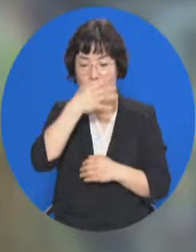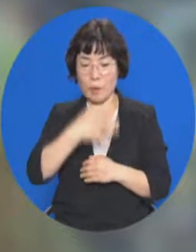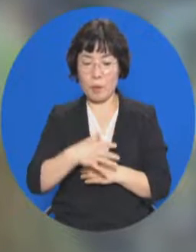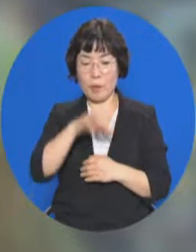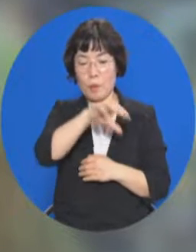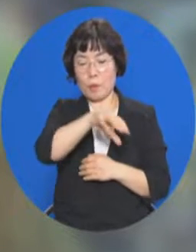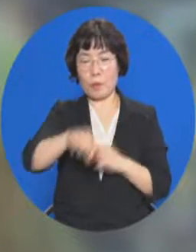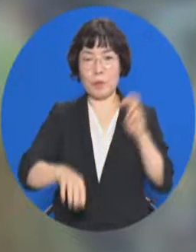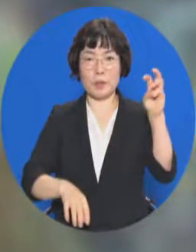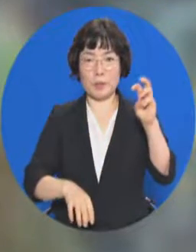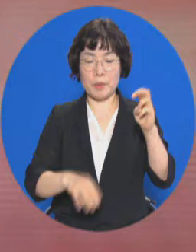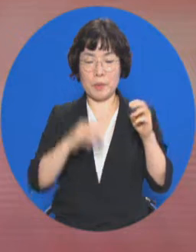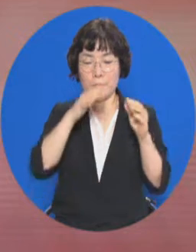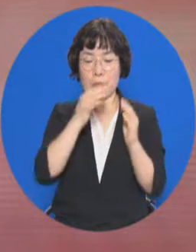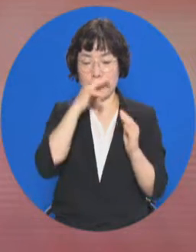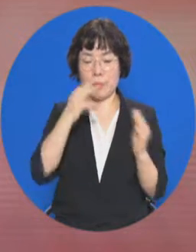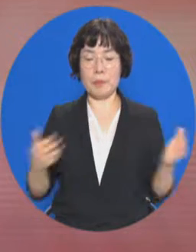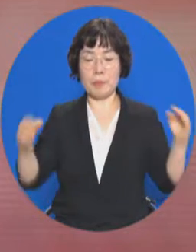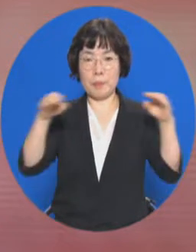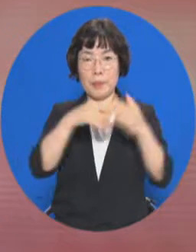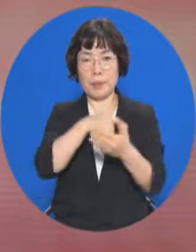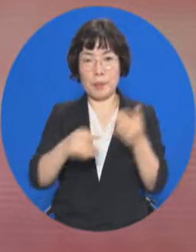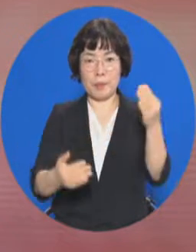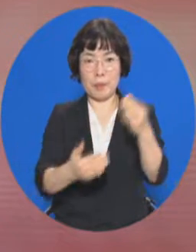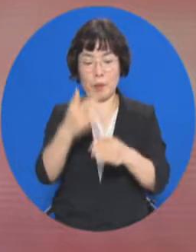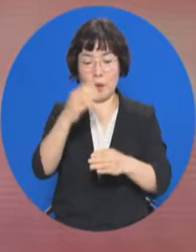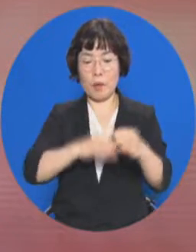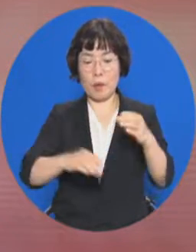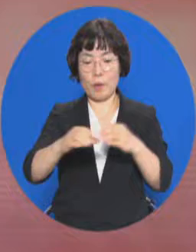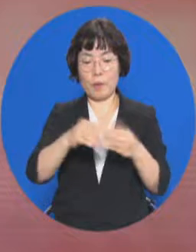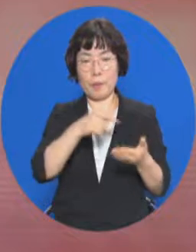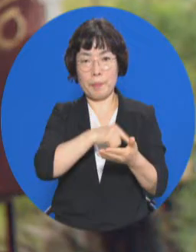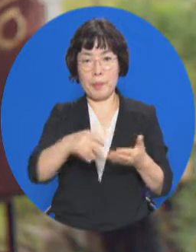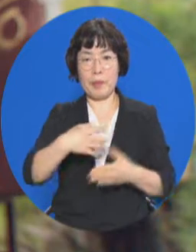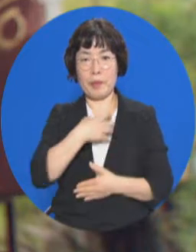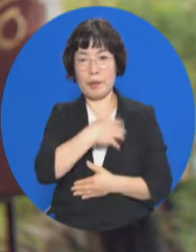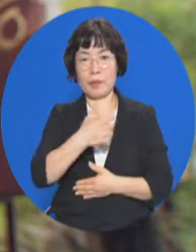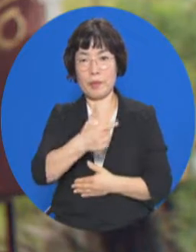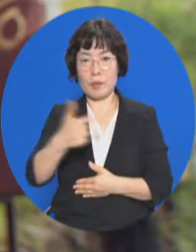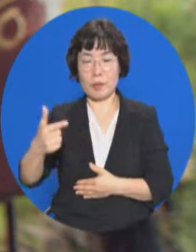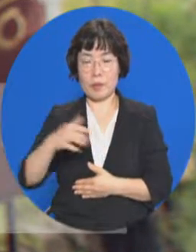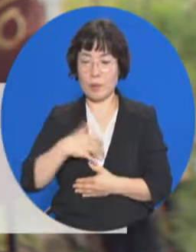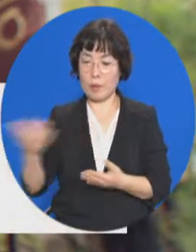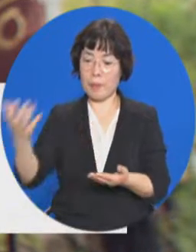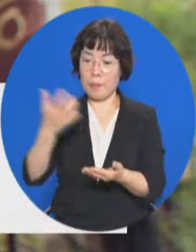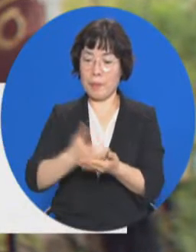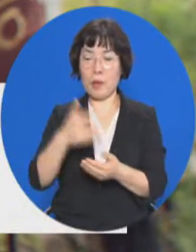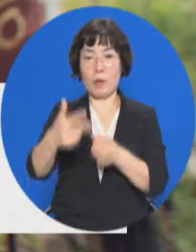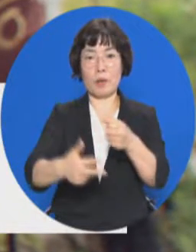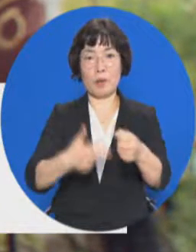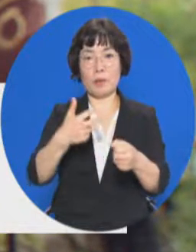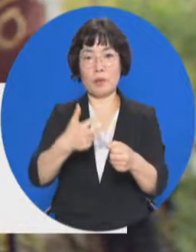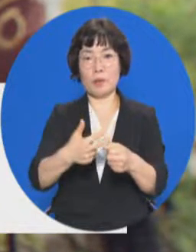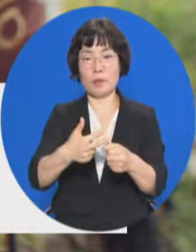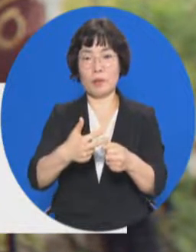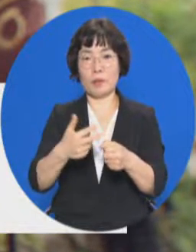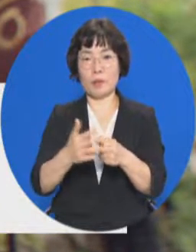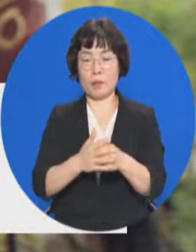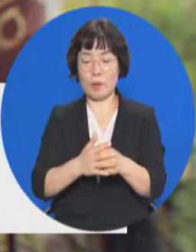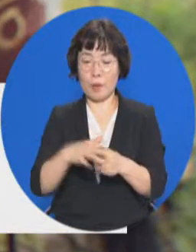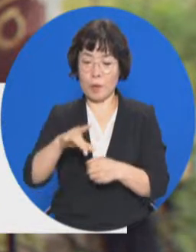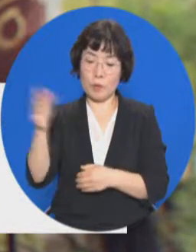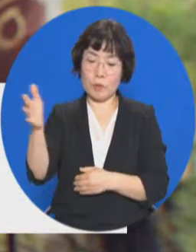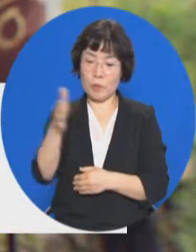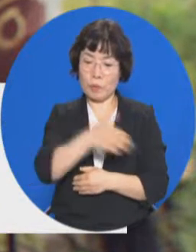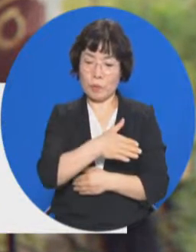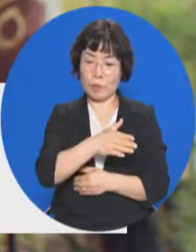곳의 시설하우스에서 피해가 발생했지만 추가 피해 우려도 커지고 있습니다. 제가 이곳에 온 지 한 7년 정도 됐는데 그해 첫